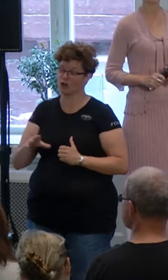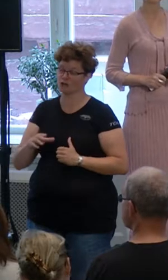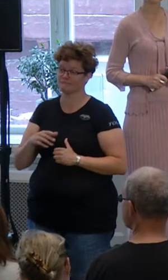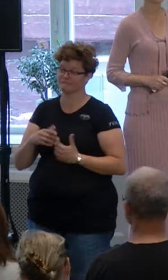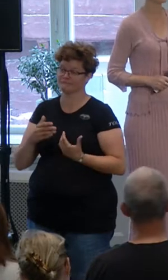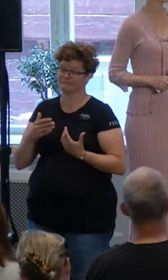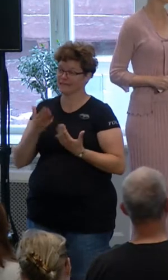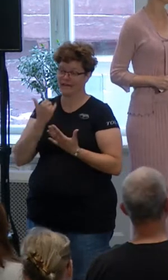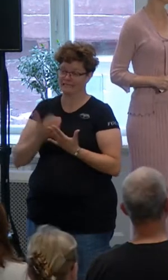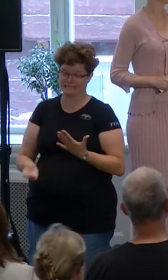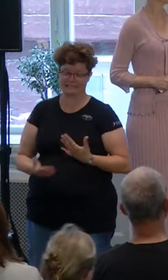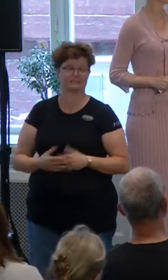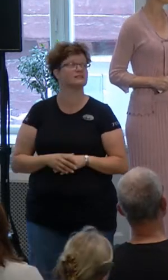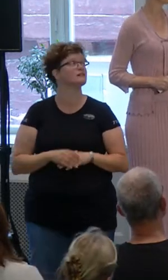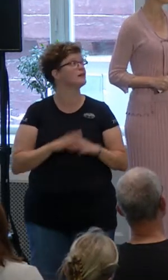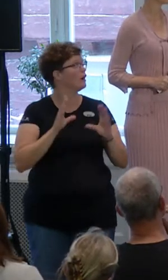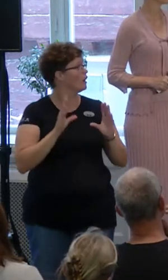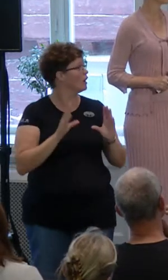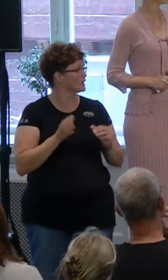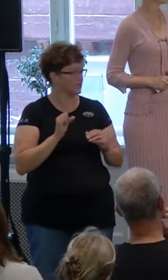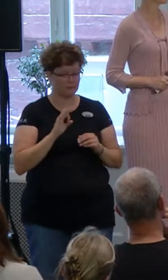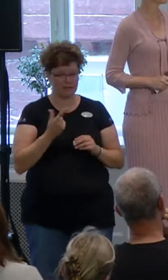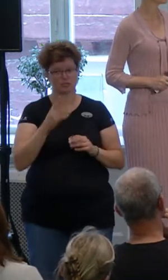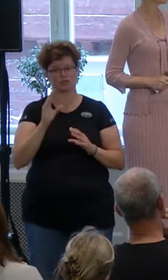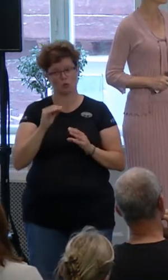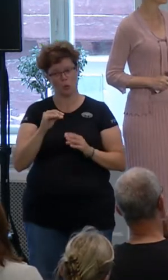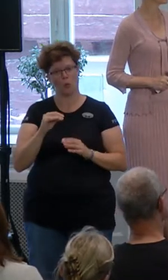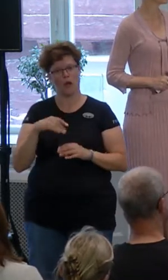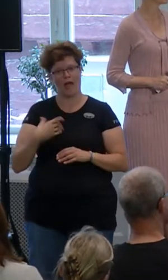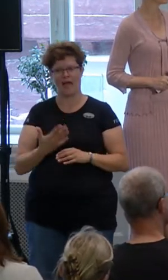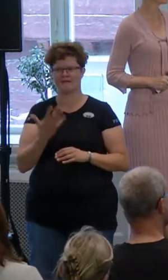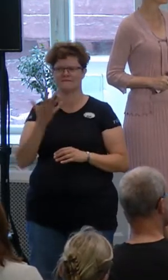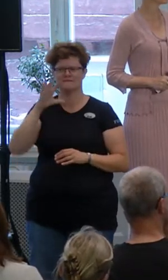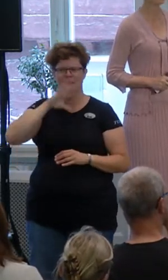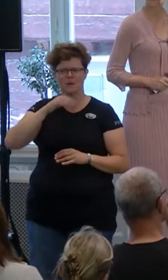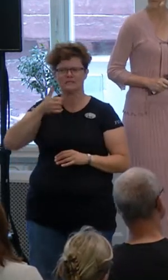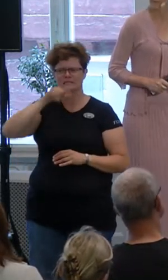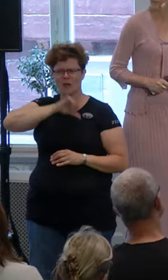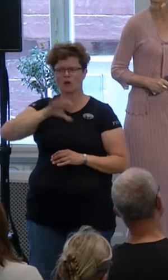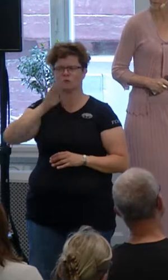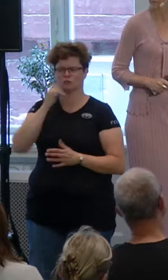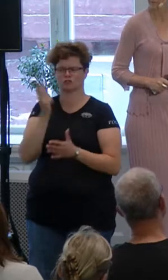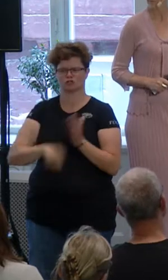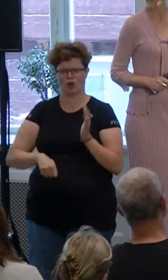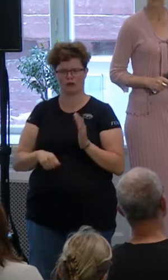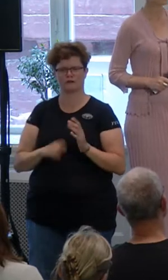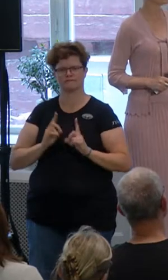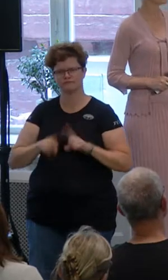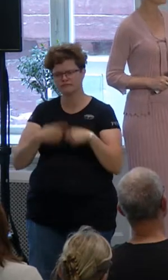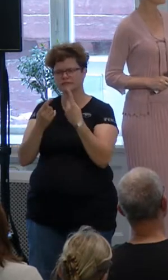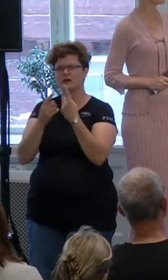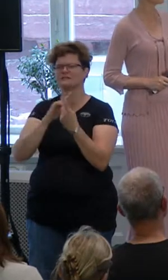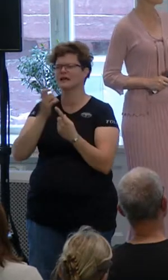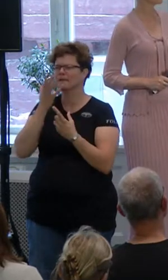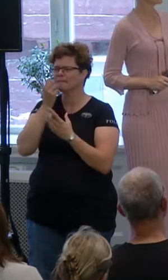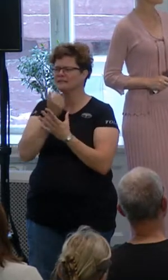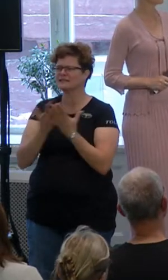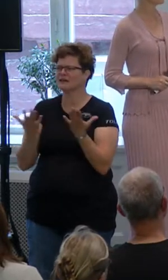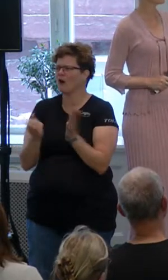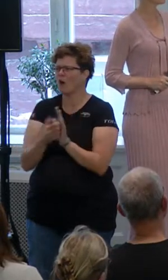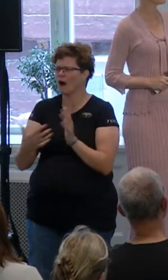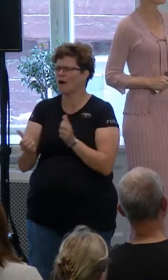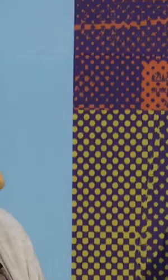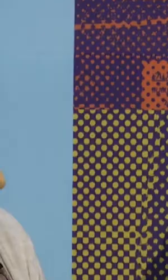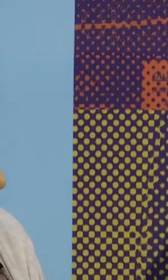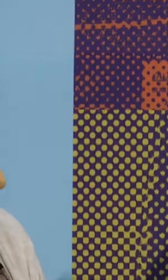skyldig. Jo, det var som så, för att svara på det. Det är nog 5-6 år sedan. Så drogs det igång, det började. Och sen kommer jag inte ihåg exakta orsaker.